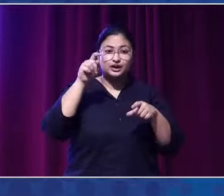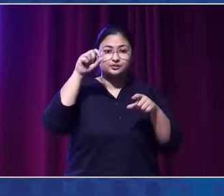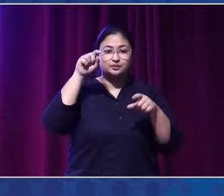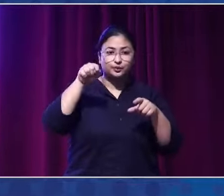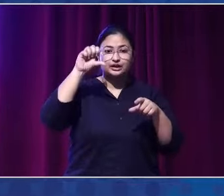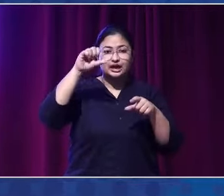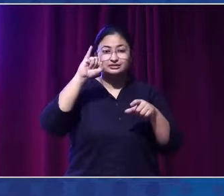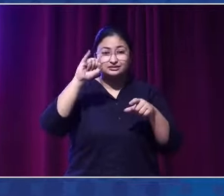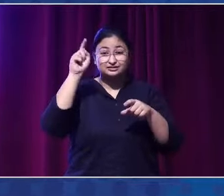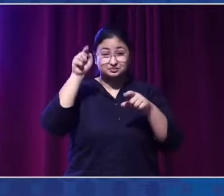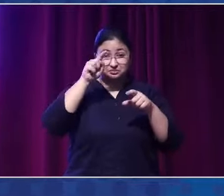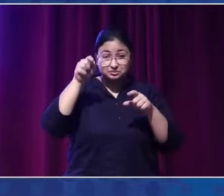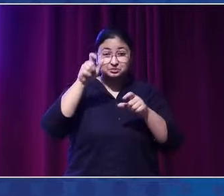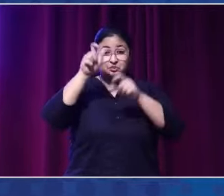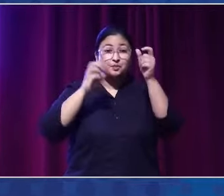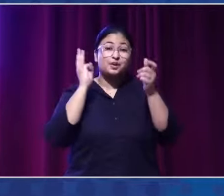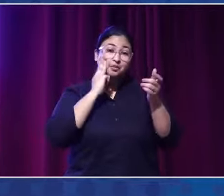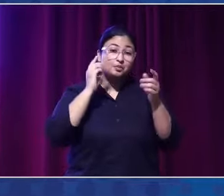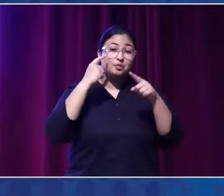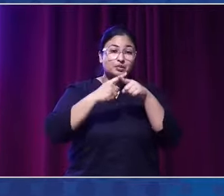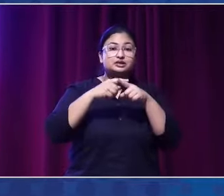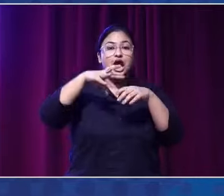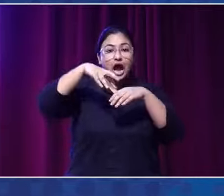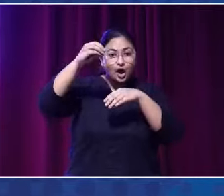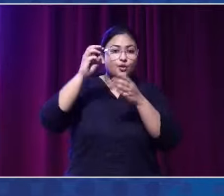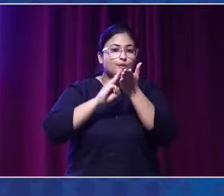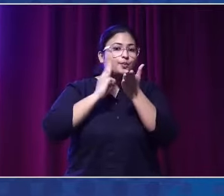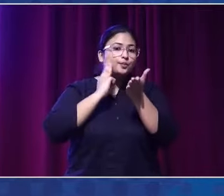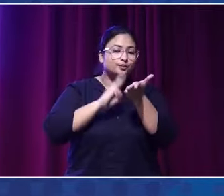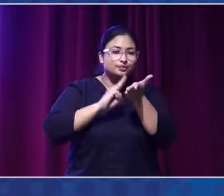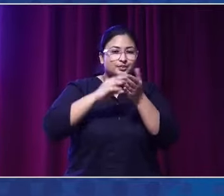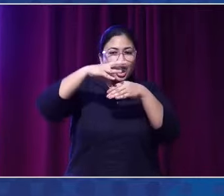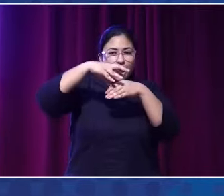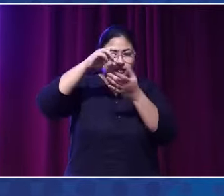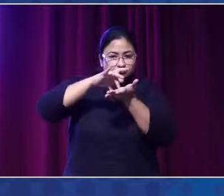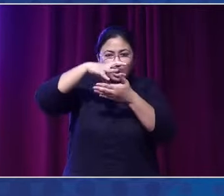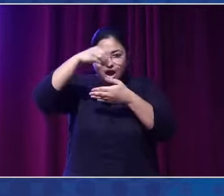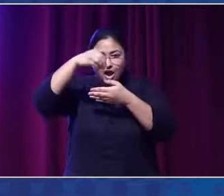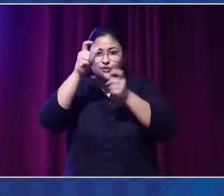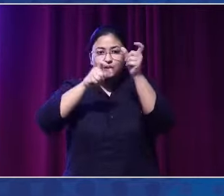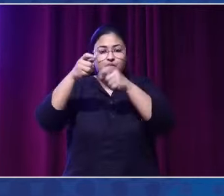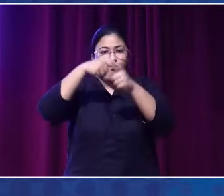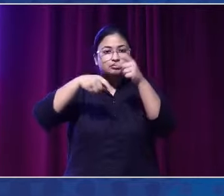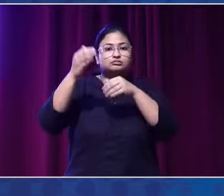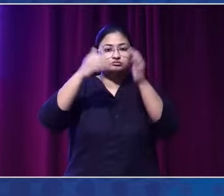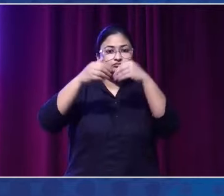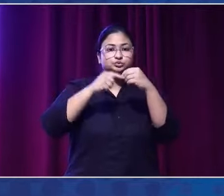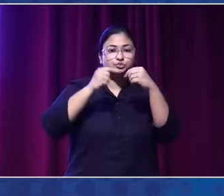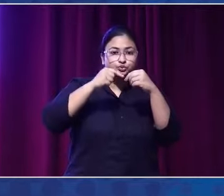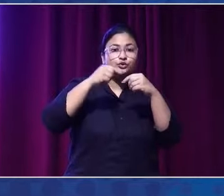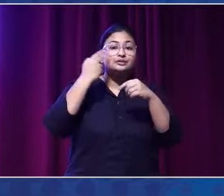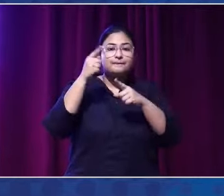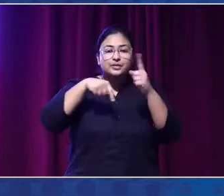71.96% inner Manipur and 51.72 outer Manipur में in polling stations में voting हुई.